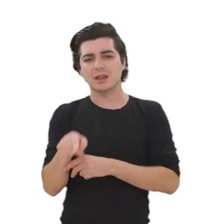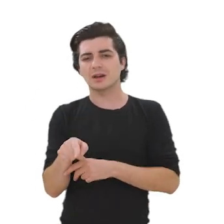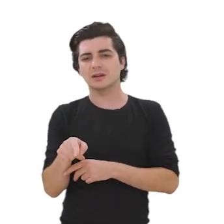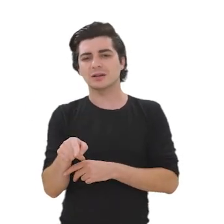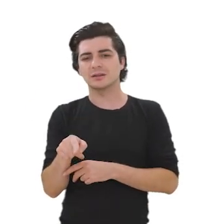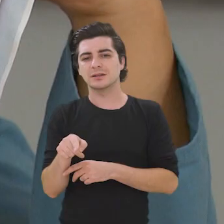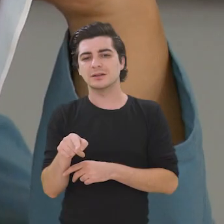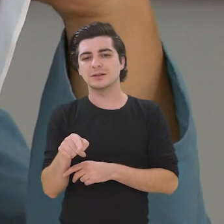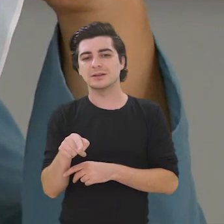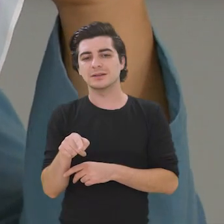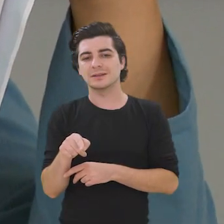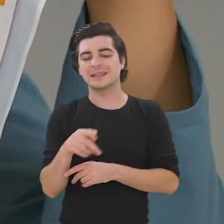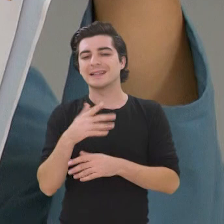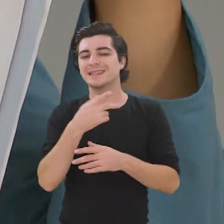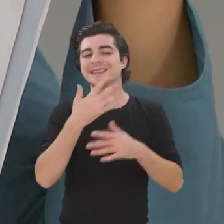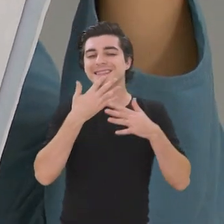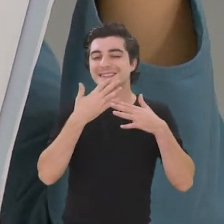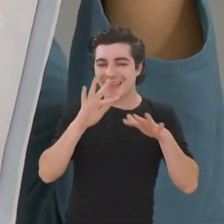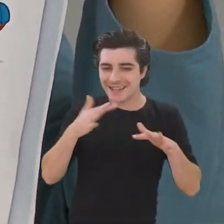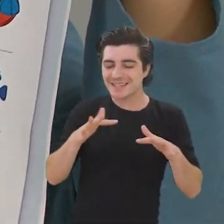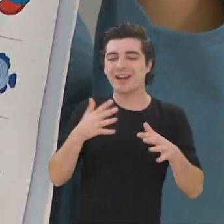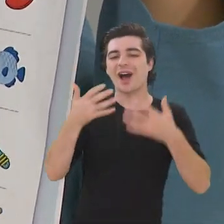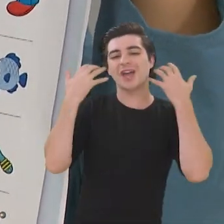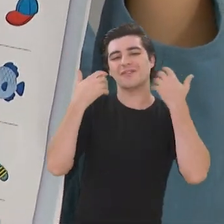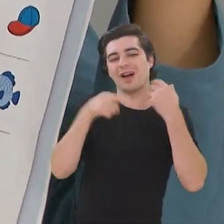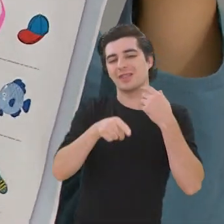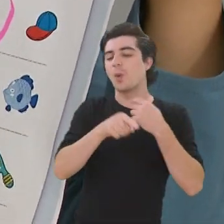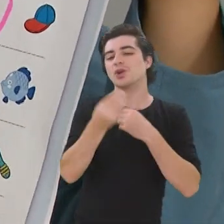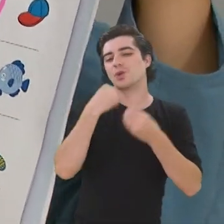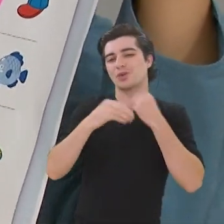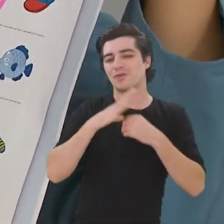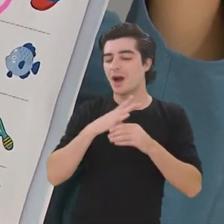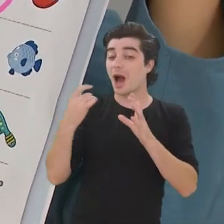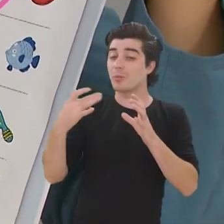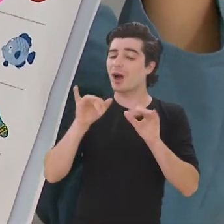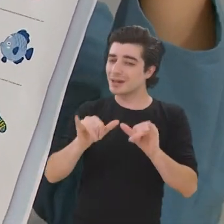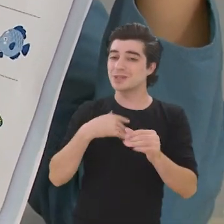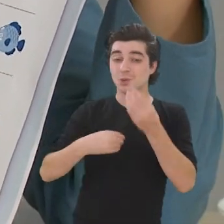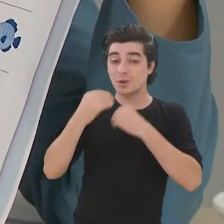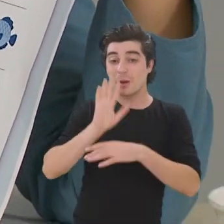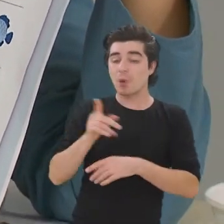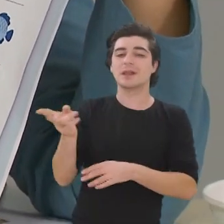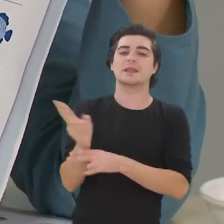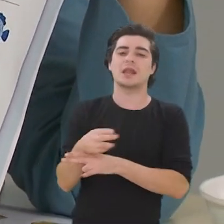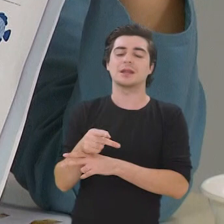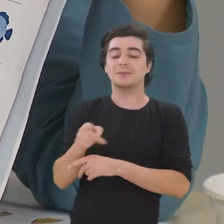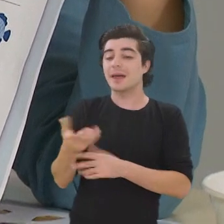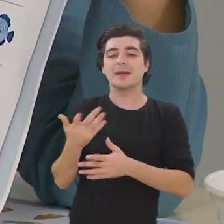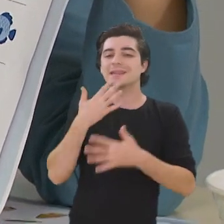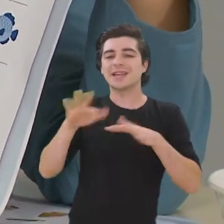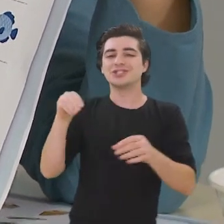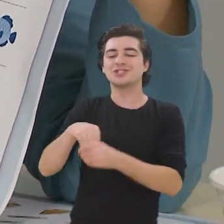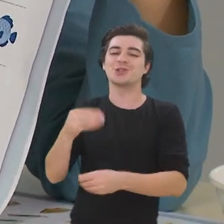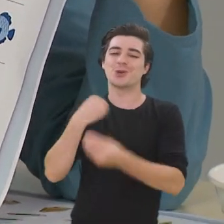bir deniz hayvan, bir deniz hayvanı. Onu da yiyoruz karpuz gibi ama o denizden yediğimiz bir